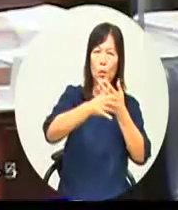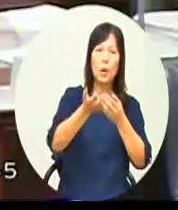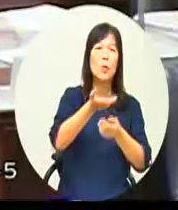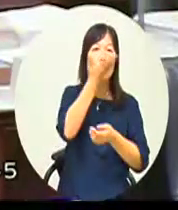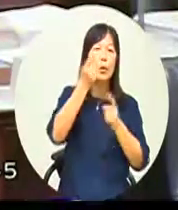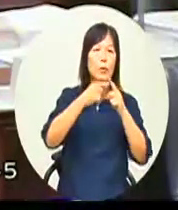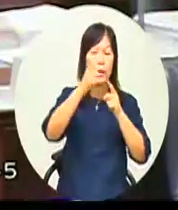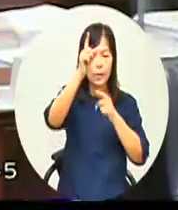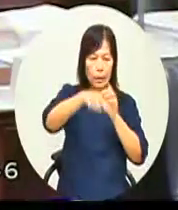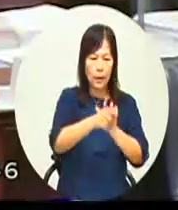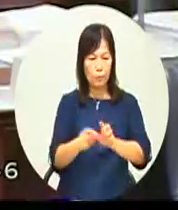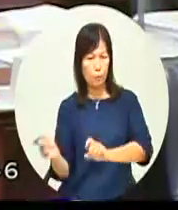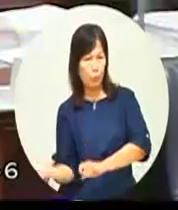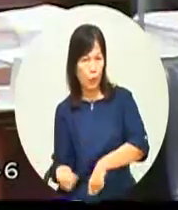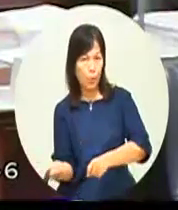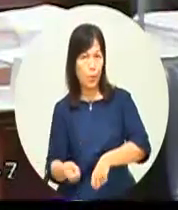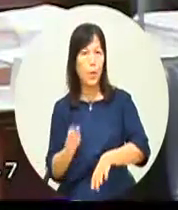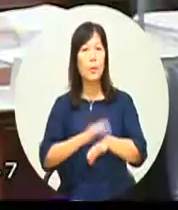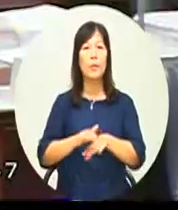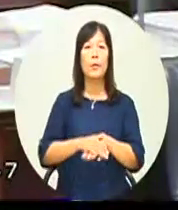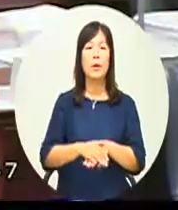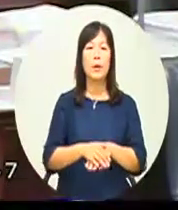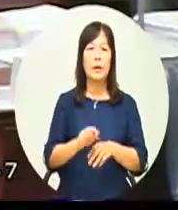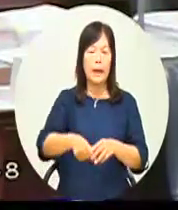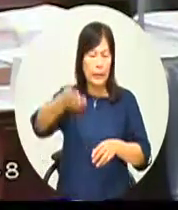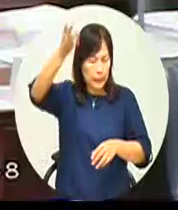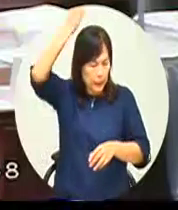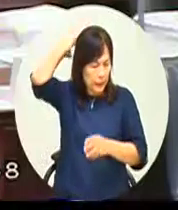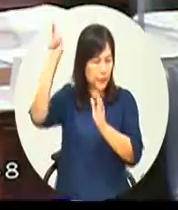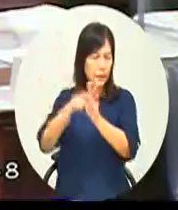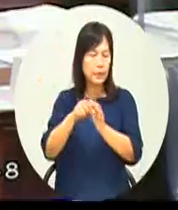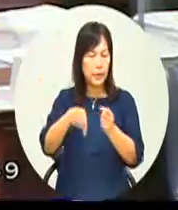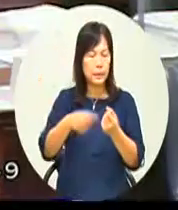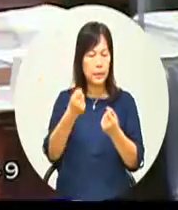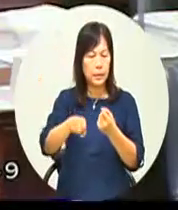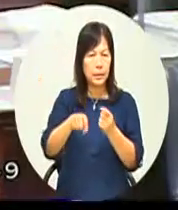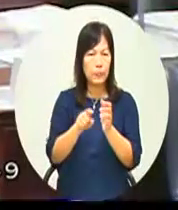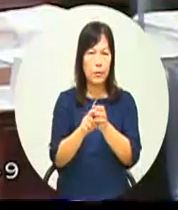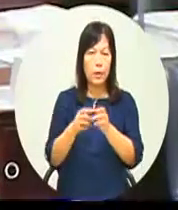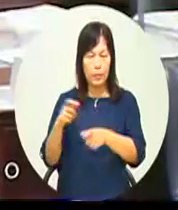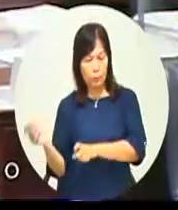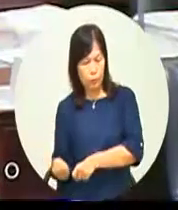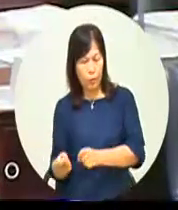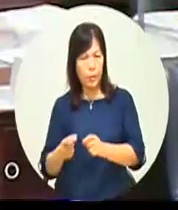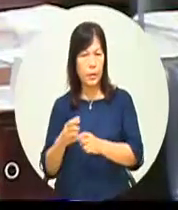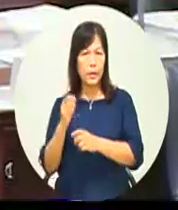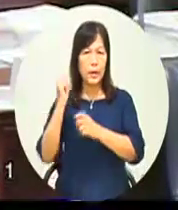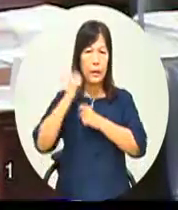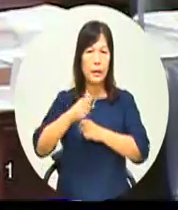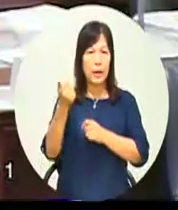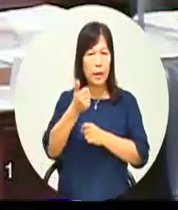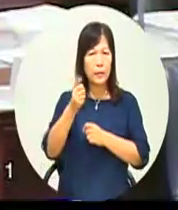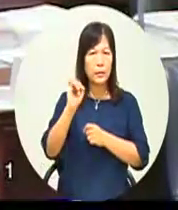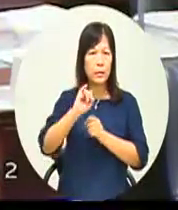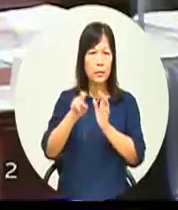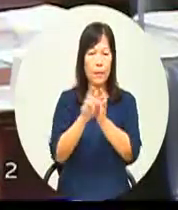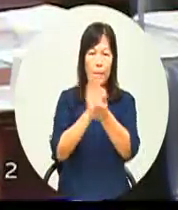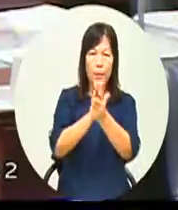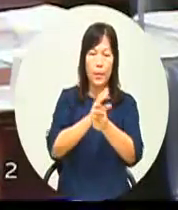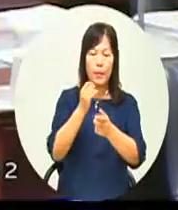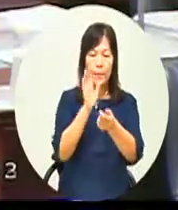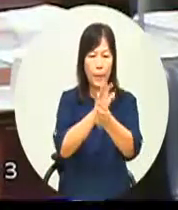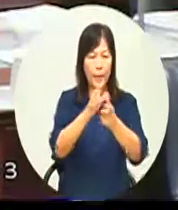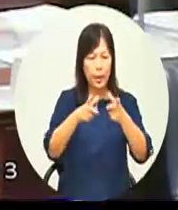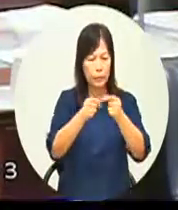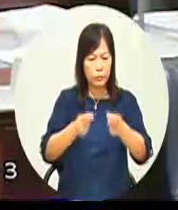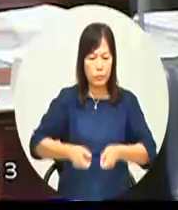台湾打高尔夫球。以前这个地方那些甘地，那些推着球袋的那一些阿桑，光是帮日本人